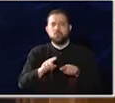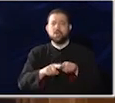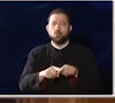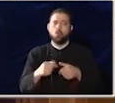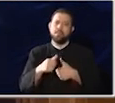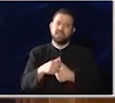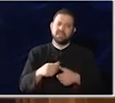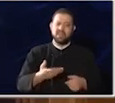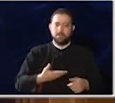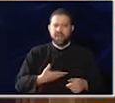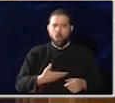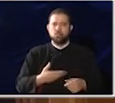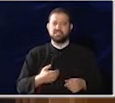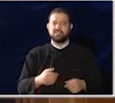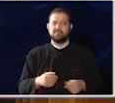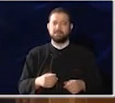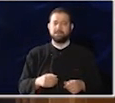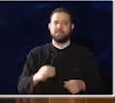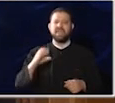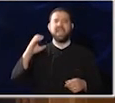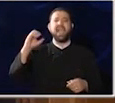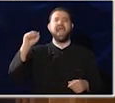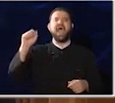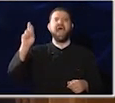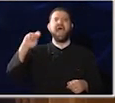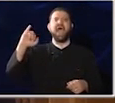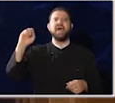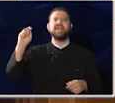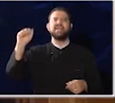preoții de caritate. Îi coordonați,